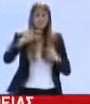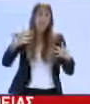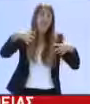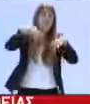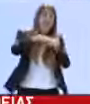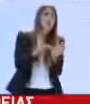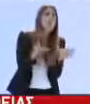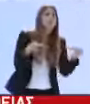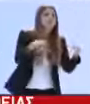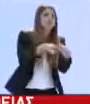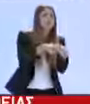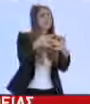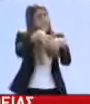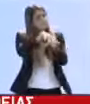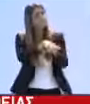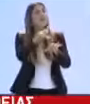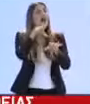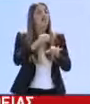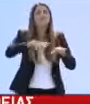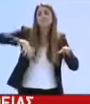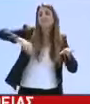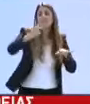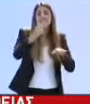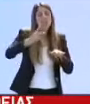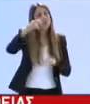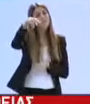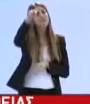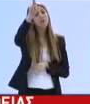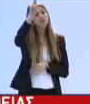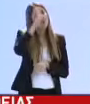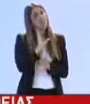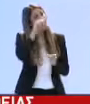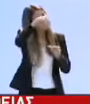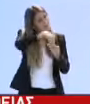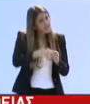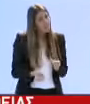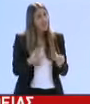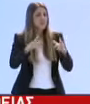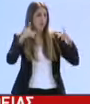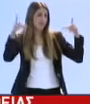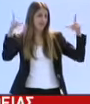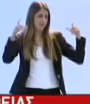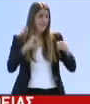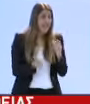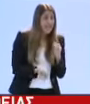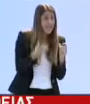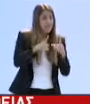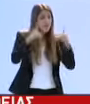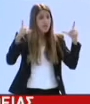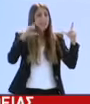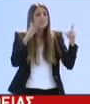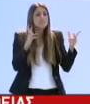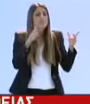ενοποιήσει και να ενσωματώσει αυτή την πλατιά κοινωνική πλειοψηφία. Η Νέα Δημοκρατία είναι σήμερα ο